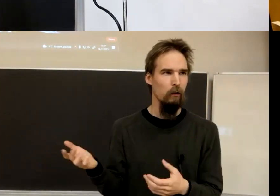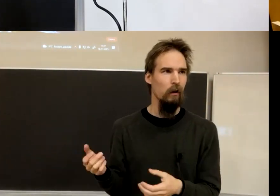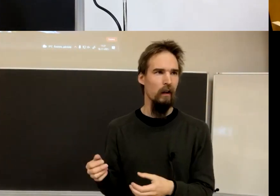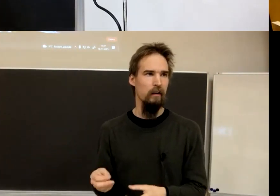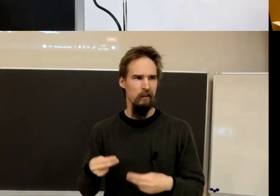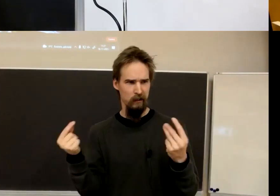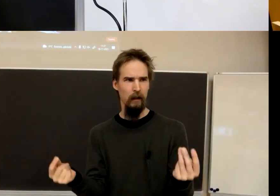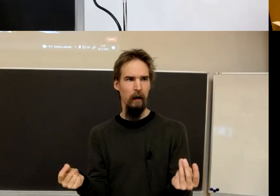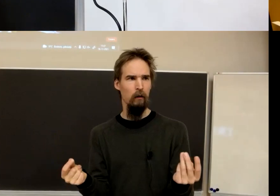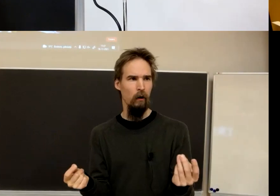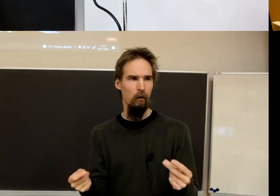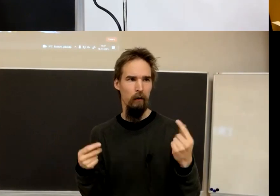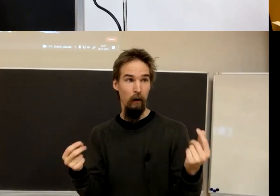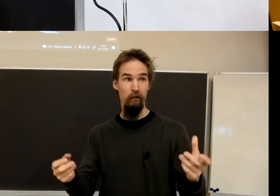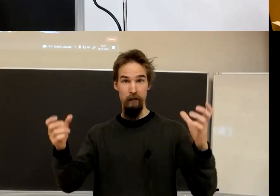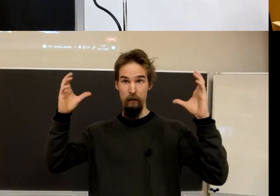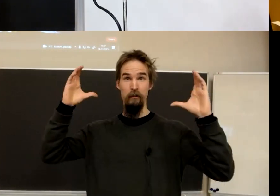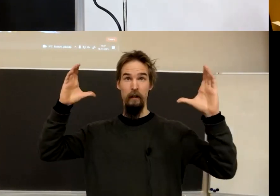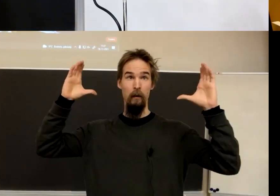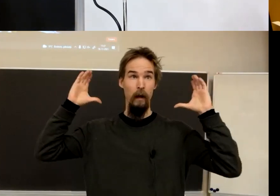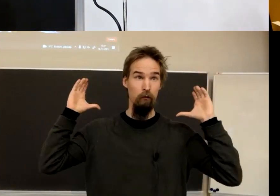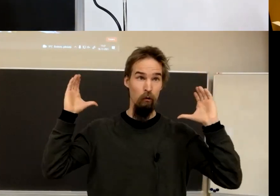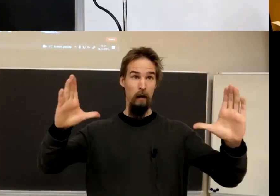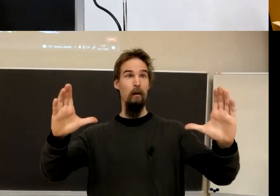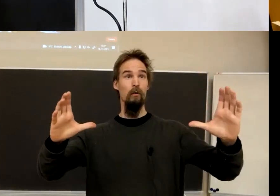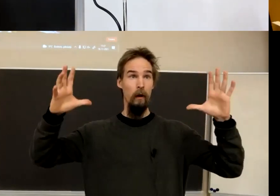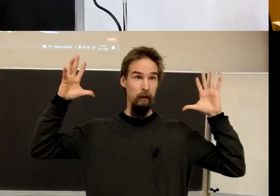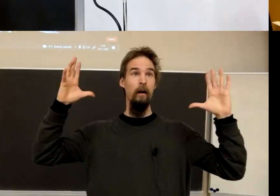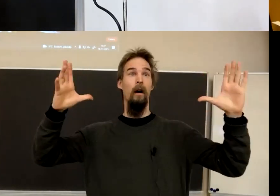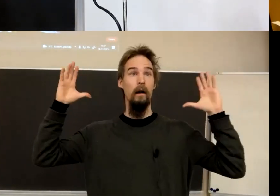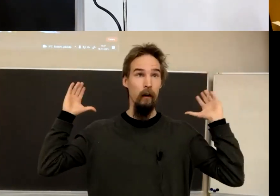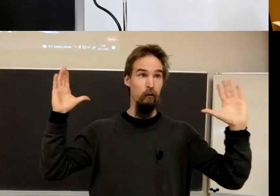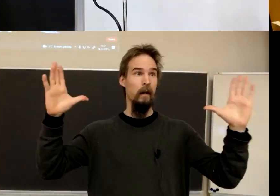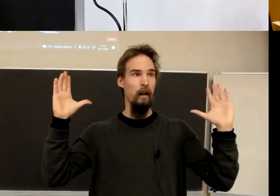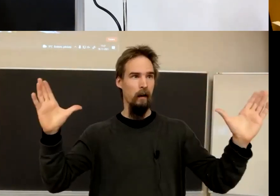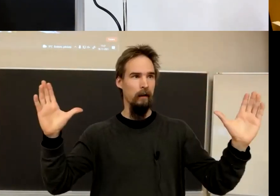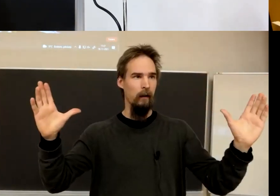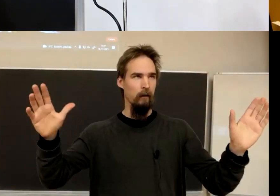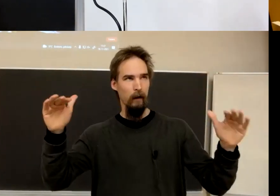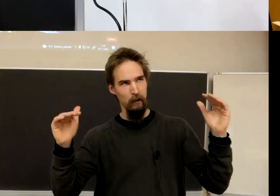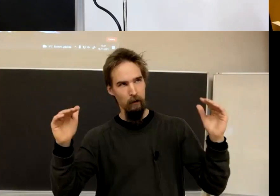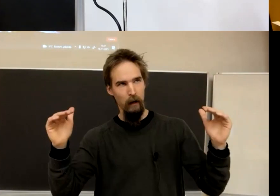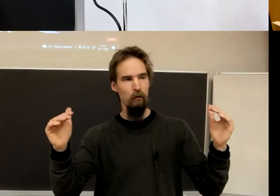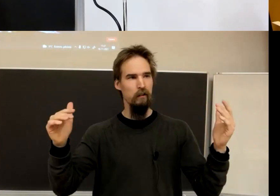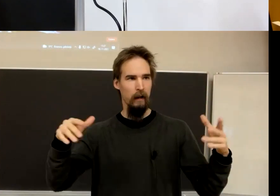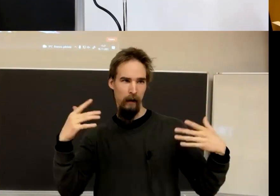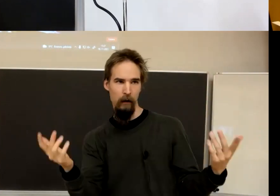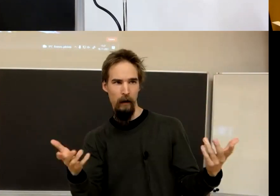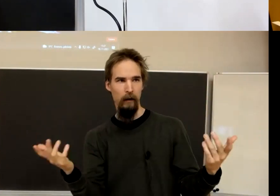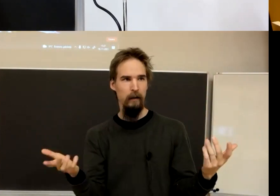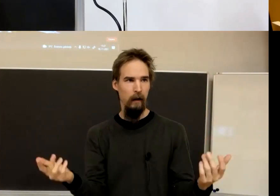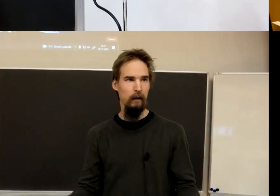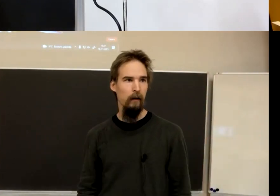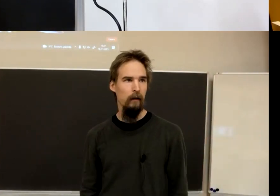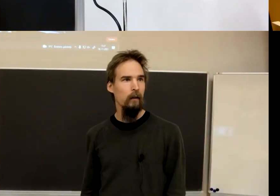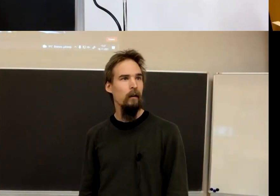tämän tyyliseen, että sä saat vaikka jonkun oivalluksen ja sit oot siitä niin kuin ihan supervakuuttuneet, että on aivan supertärkeetä, vaikka se todellisuudessa ei ehkä ole ihan